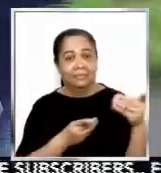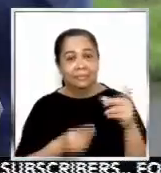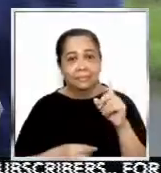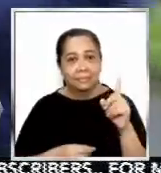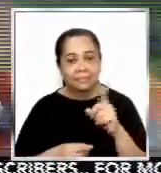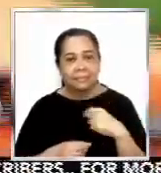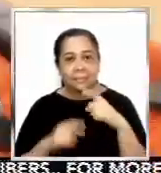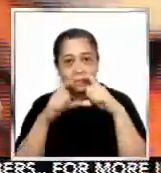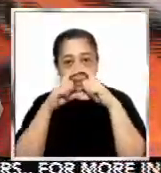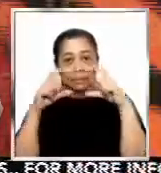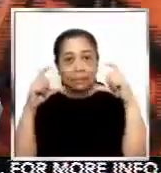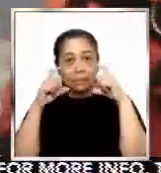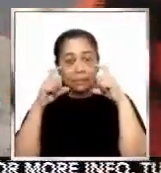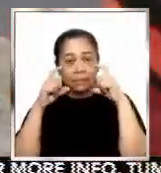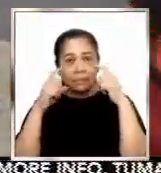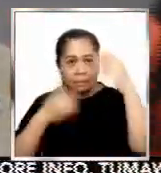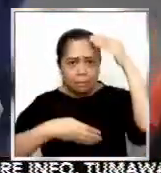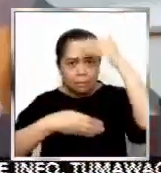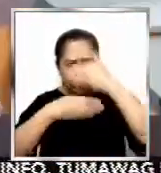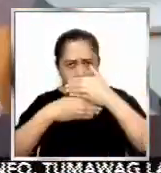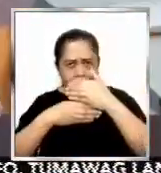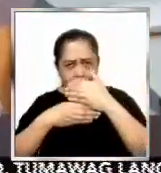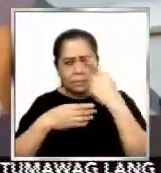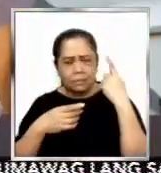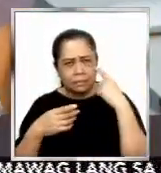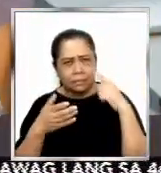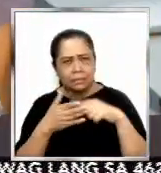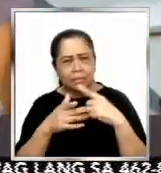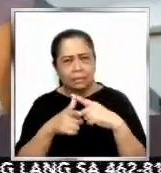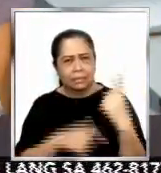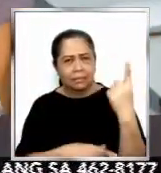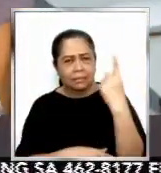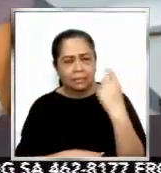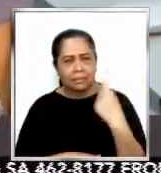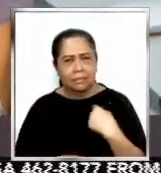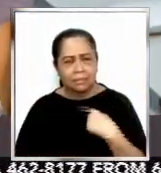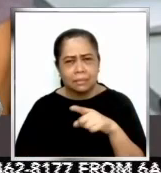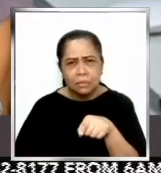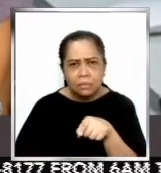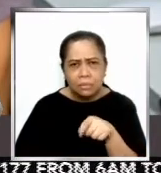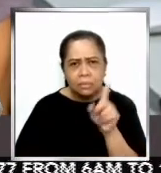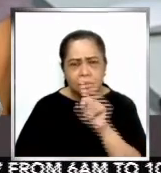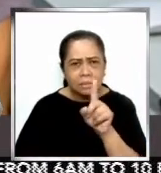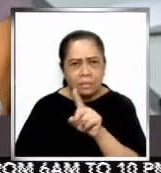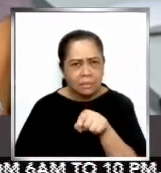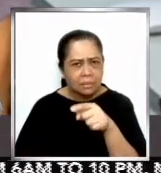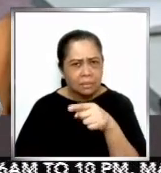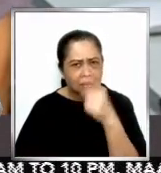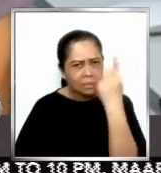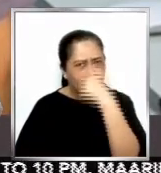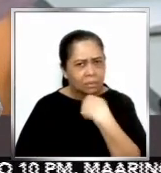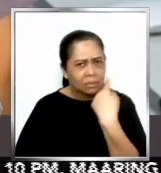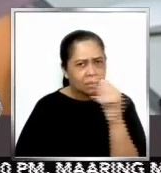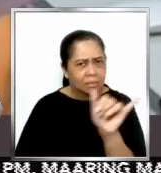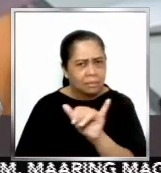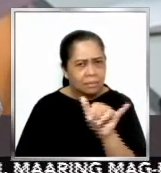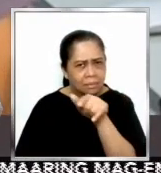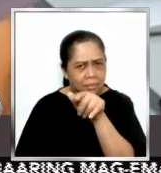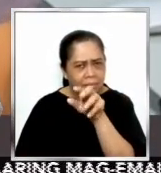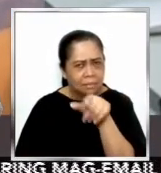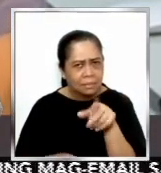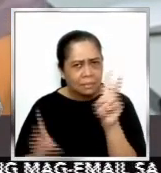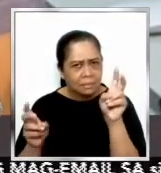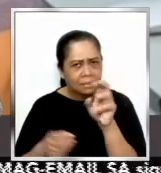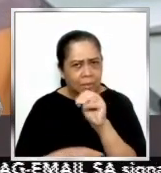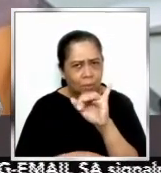ako eh, tsaka may helmet pa ako, ha, nakakatawa. Tinanong niya, kuya, familiar kayo, kayo ba yung sa